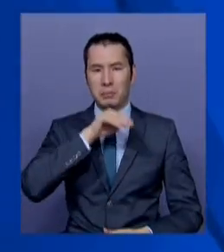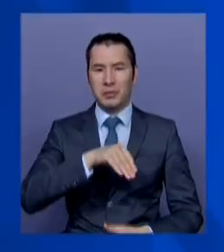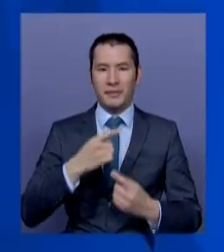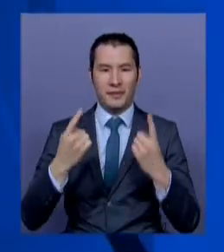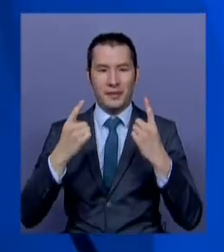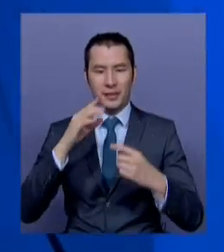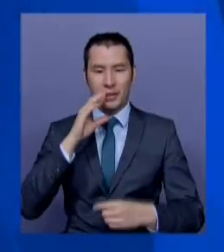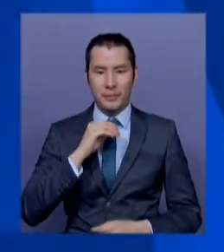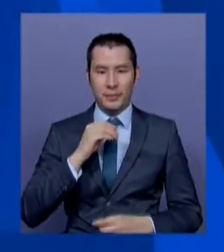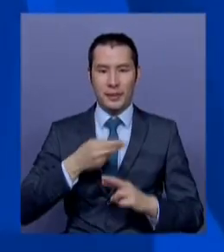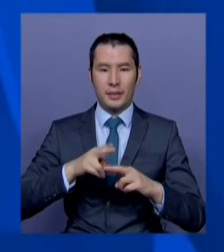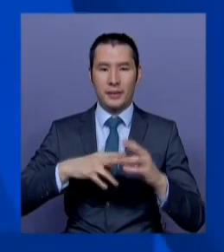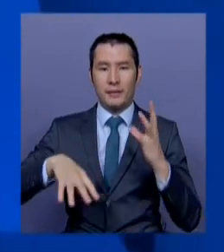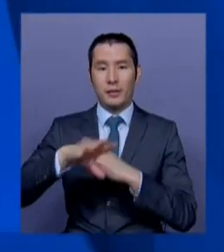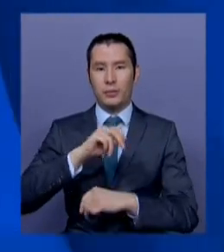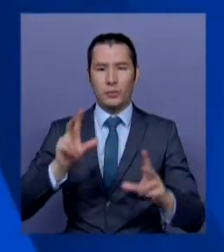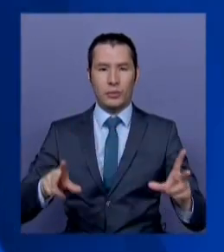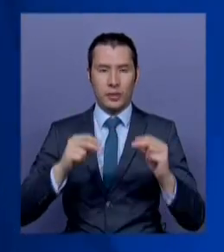алқасының жұмыстарына сәттілік тілеймін.